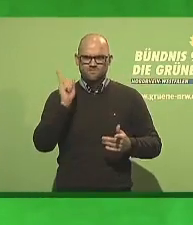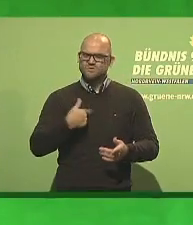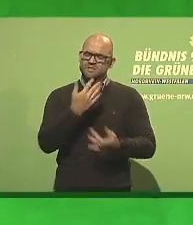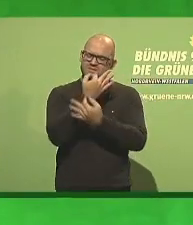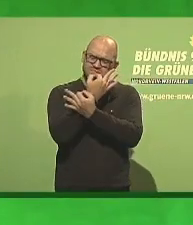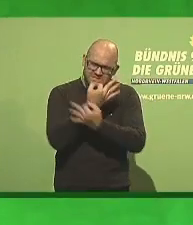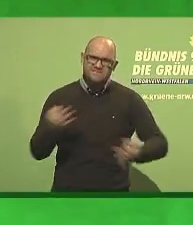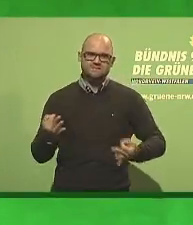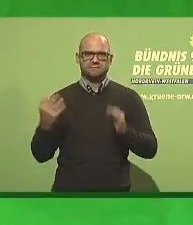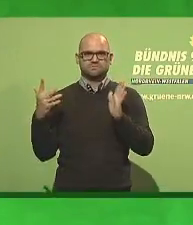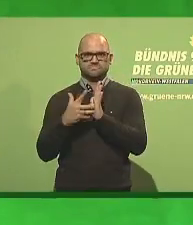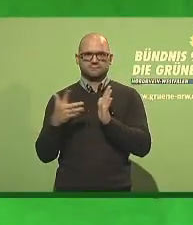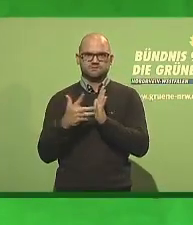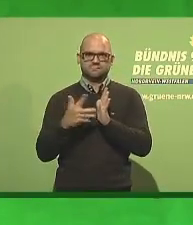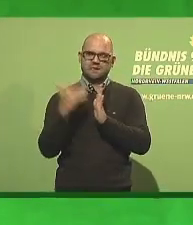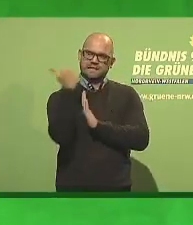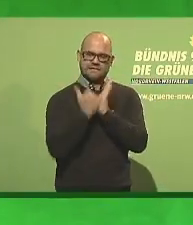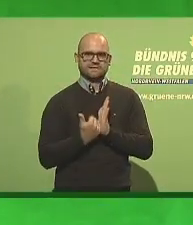begucken.